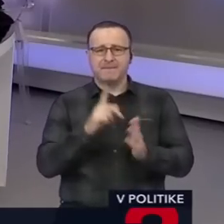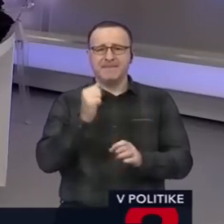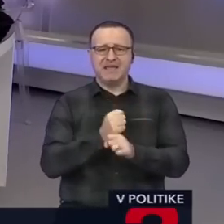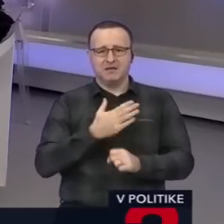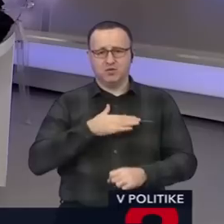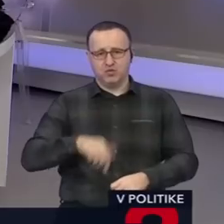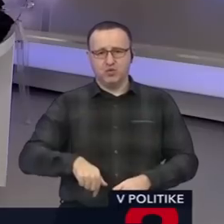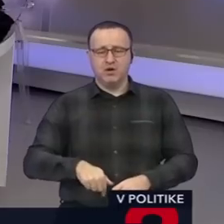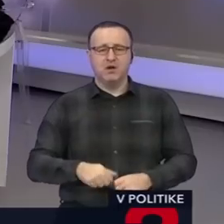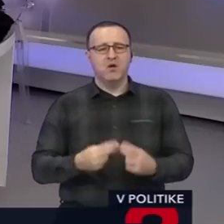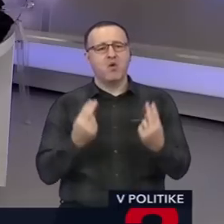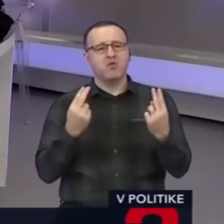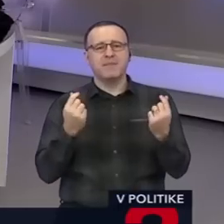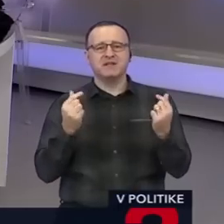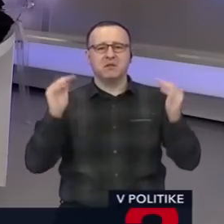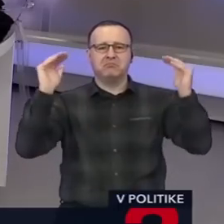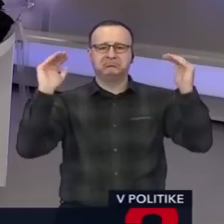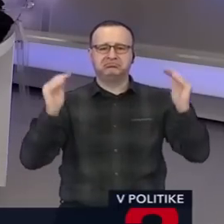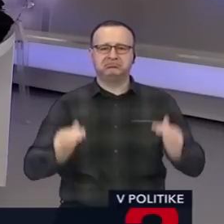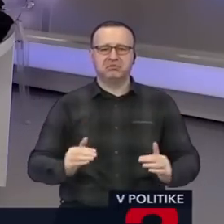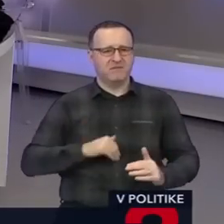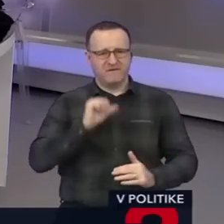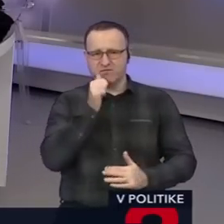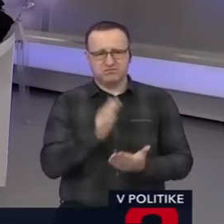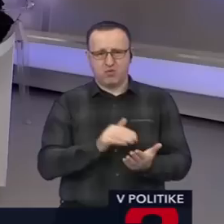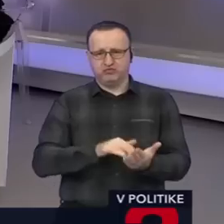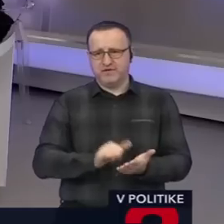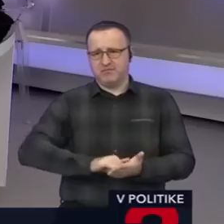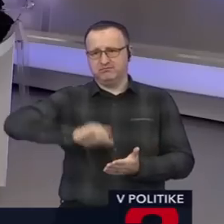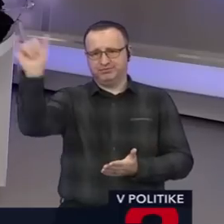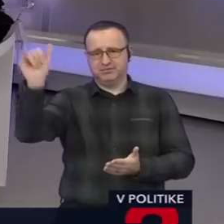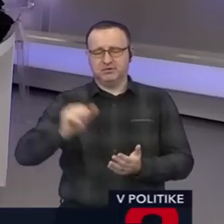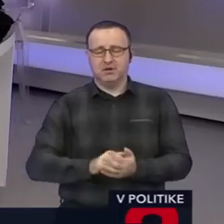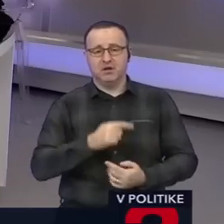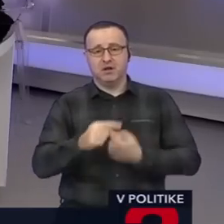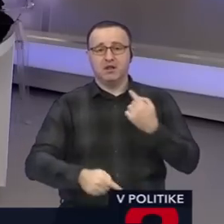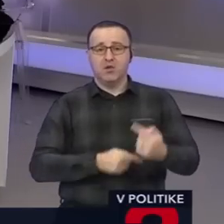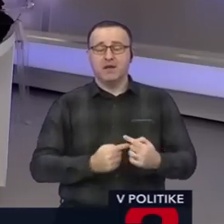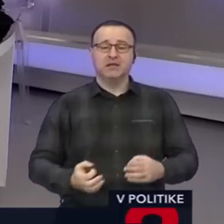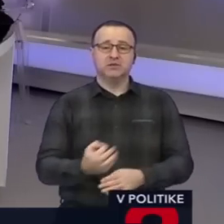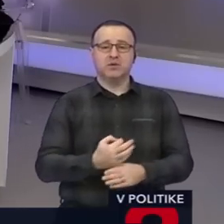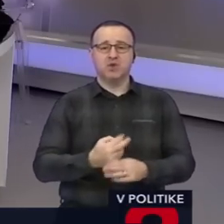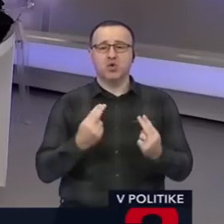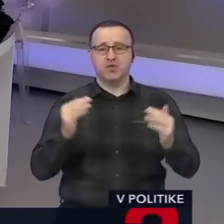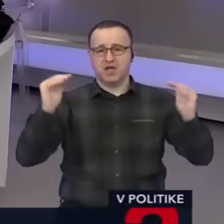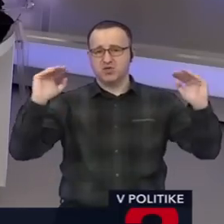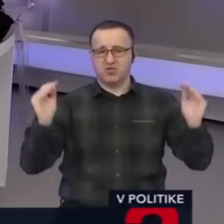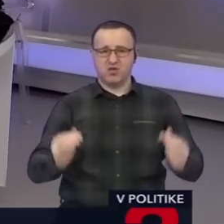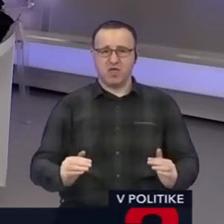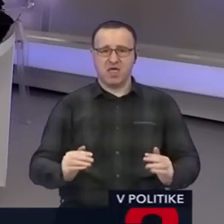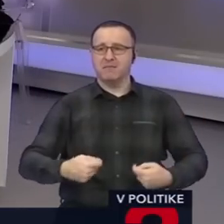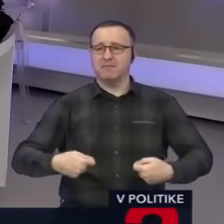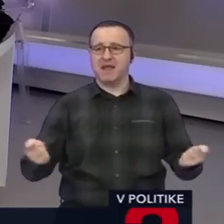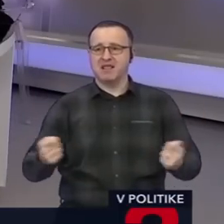nielen, že za nich nedostaneme nič, už ich nebudeme používať, ale naopak dostaneme sa do situácie, že sa bude klesať ich hodnota, nakoniec ich ani